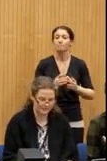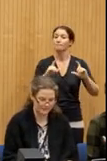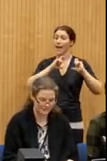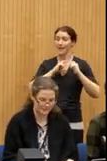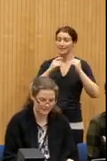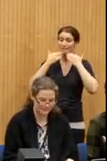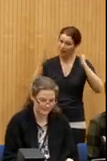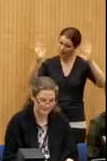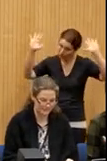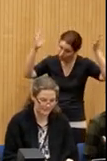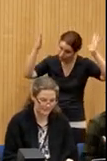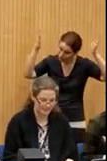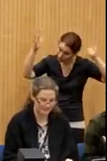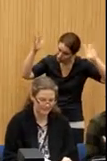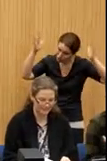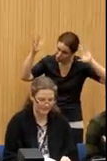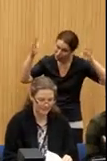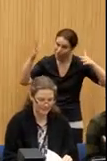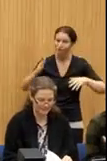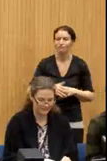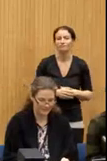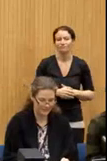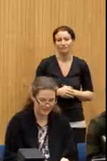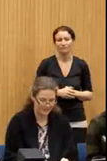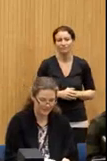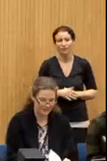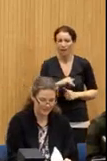Herzlichen Dank für diesen Einblick.